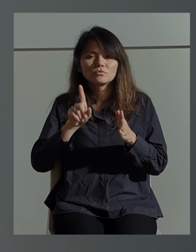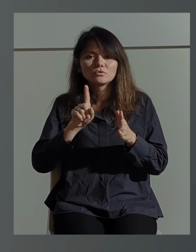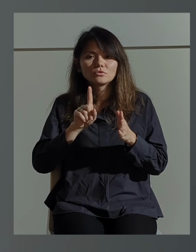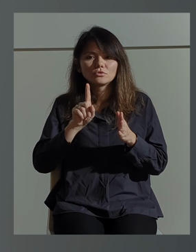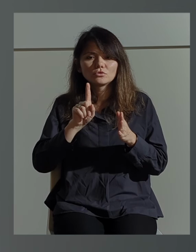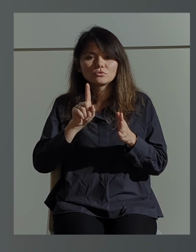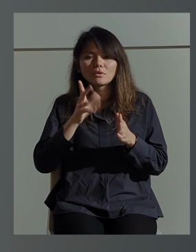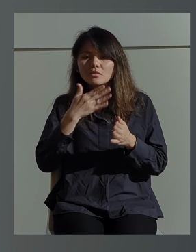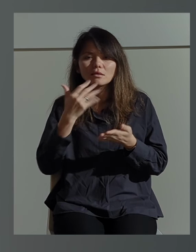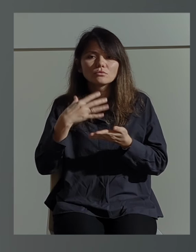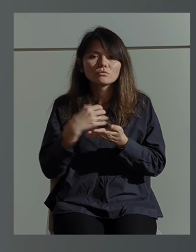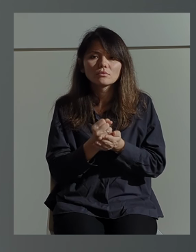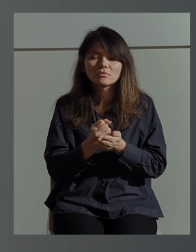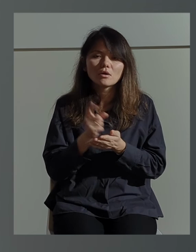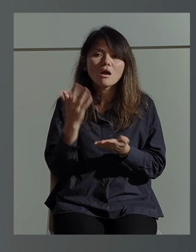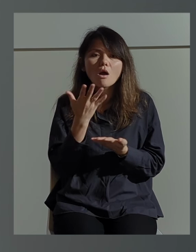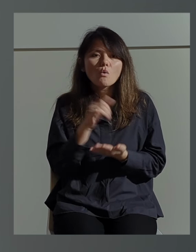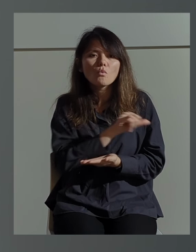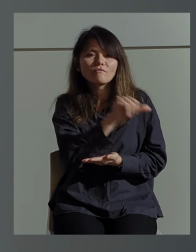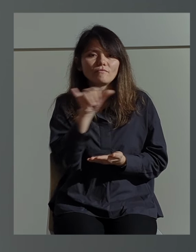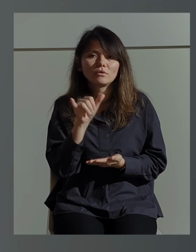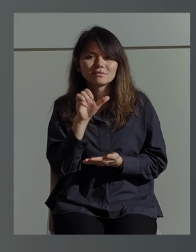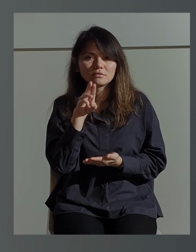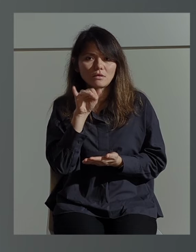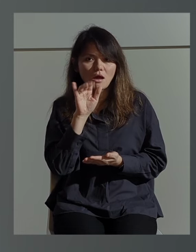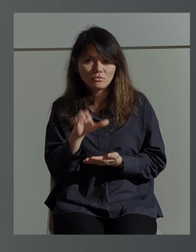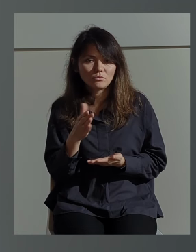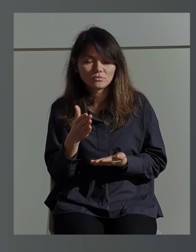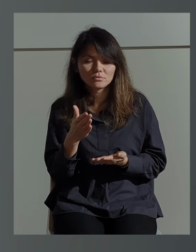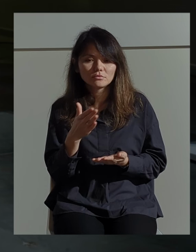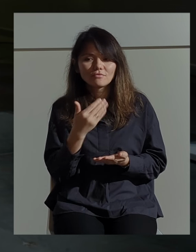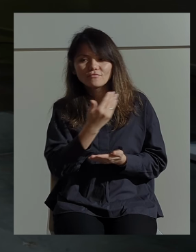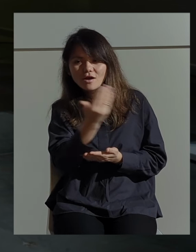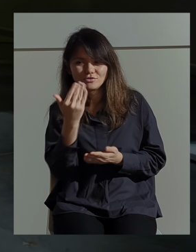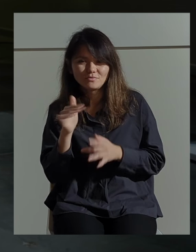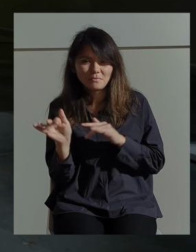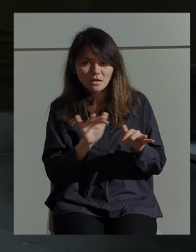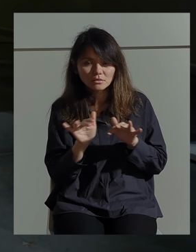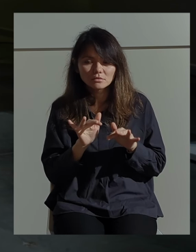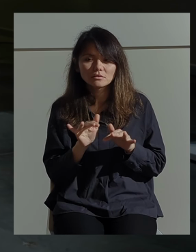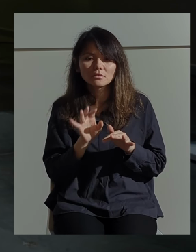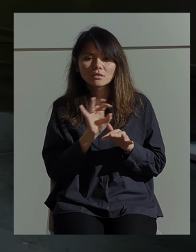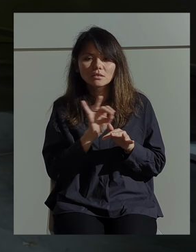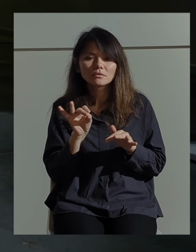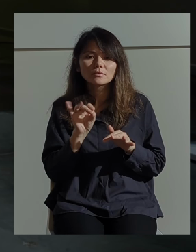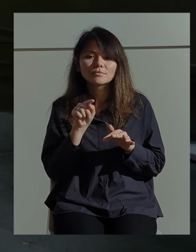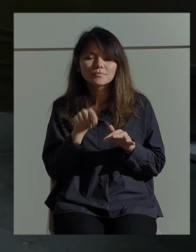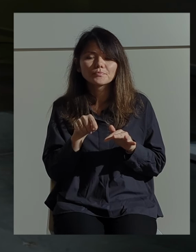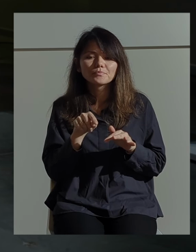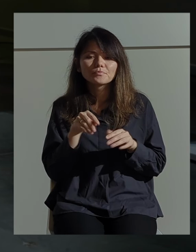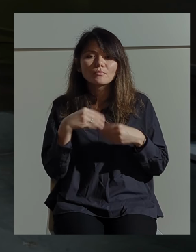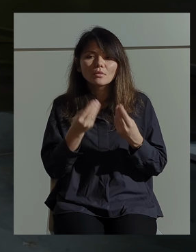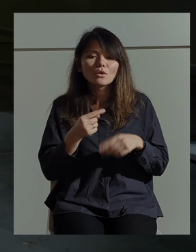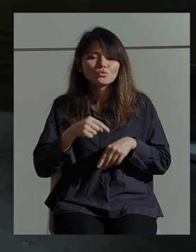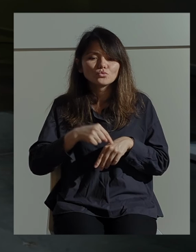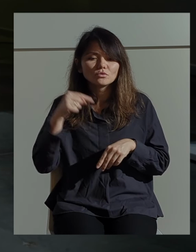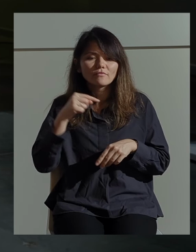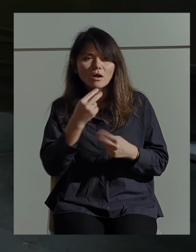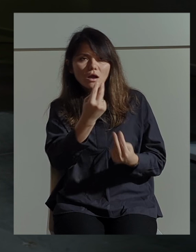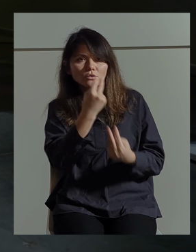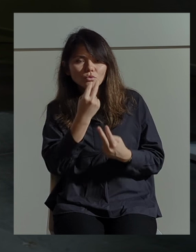Какой у вас скажем так статус у вашего процесса и подпитывает То чувство контроля и То